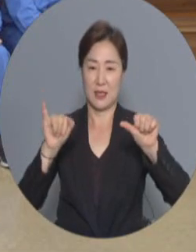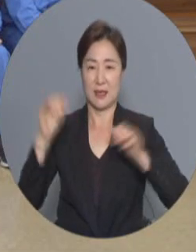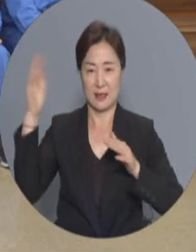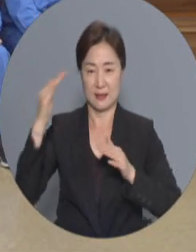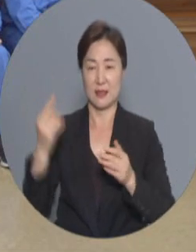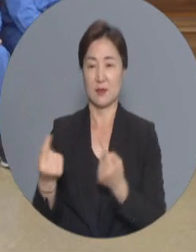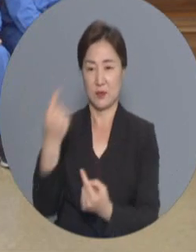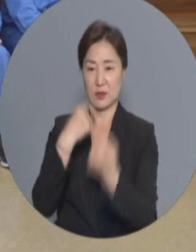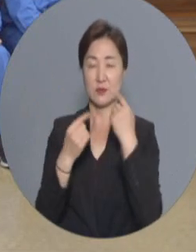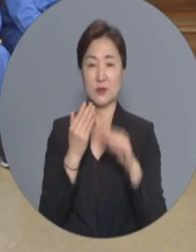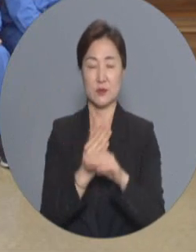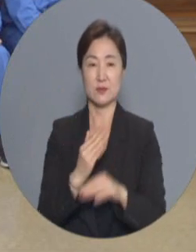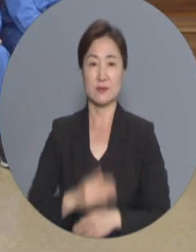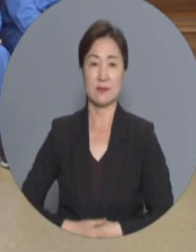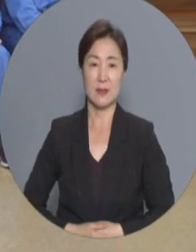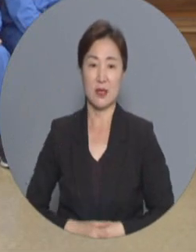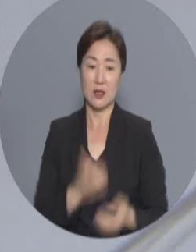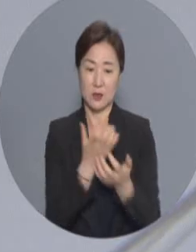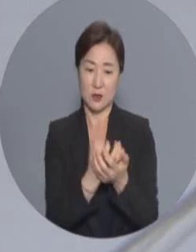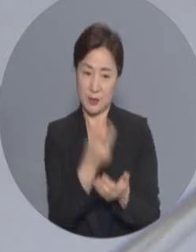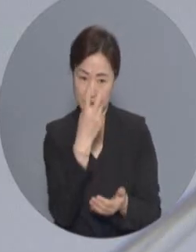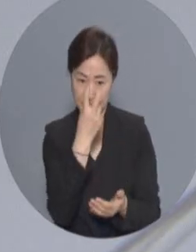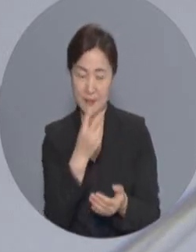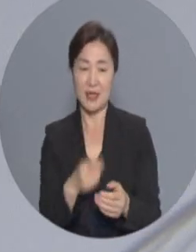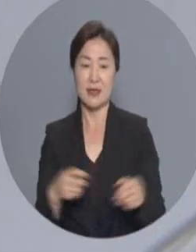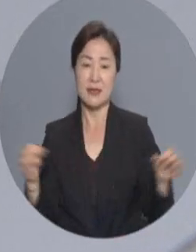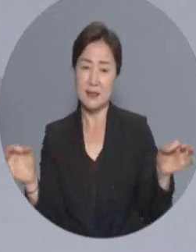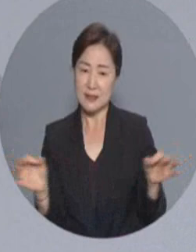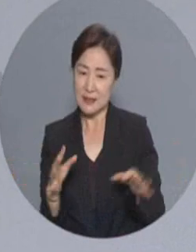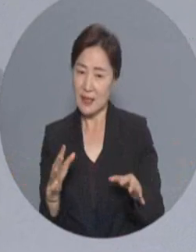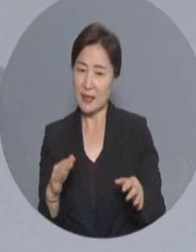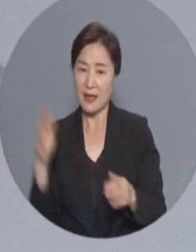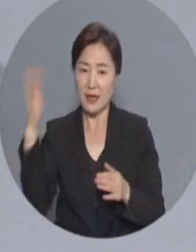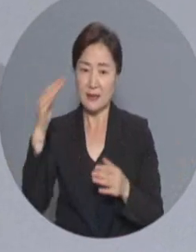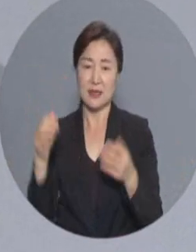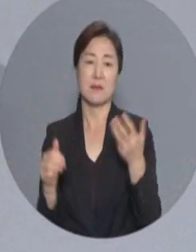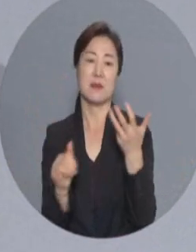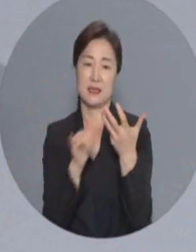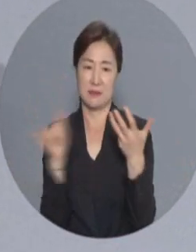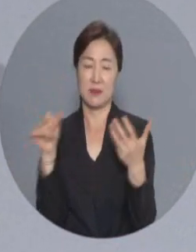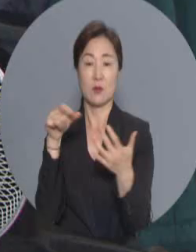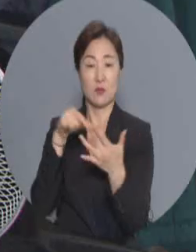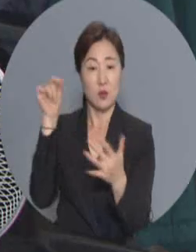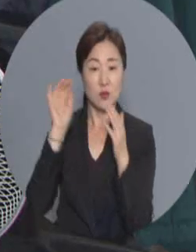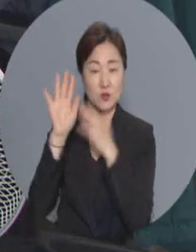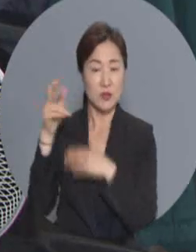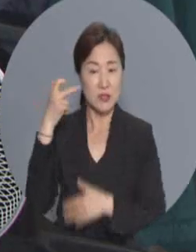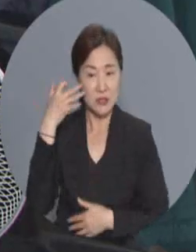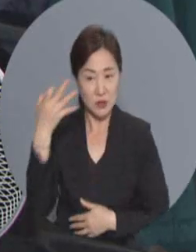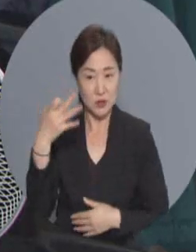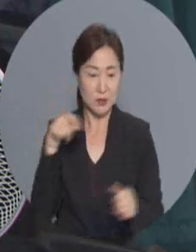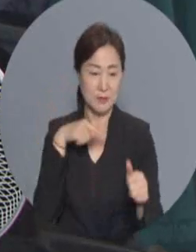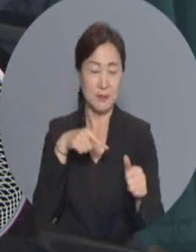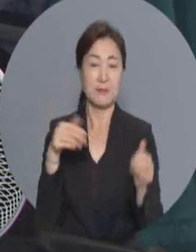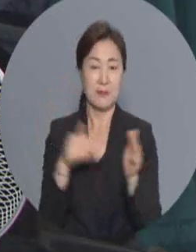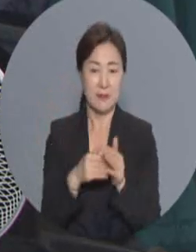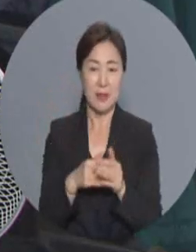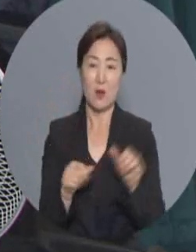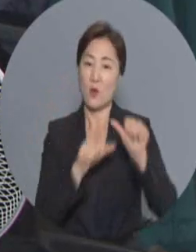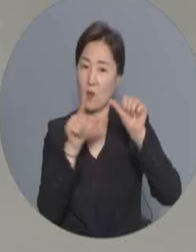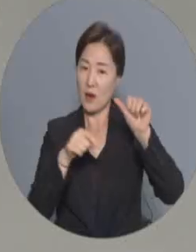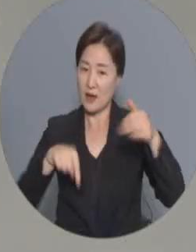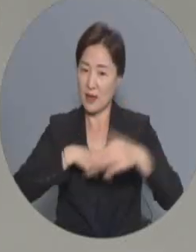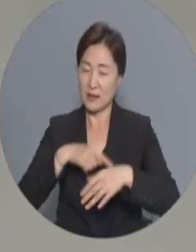중입니다. 서류 심사로 단기 과정 교육생 80명을 뽑아 2주간 교육기간을 거쳐 다음 달 안에